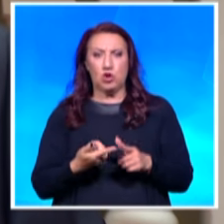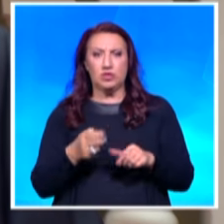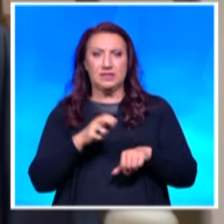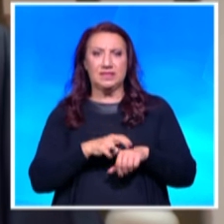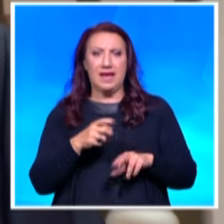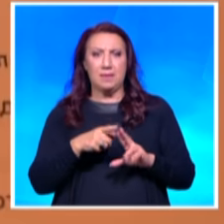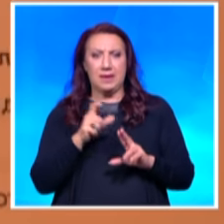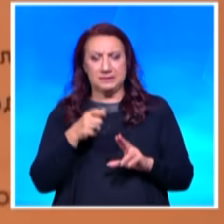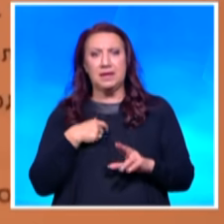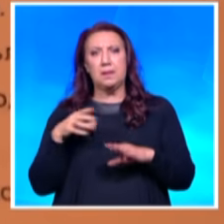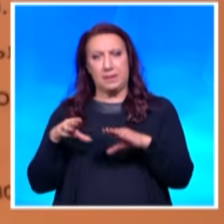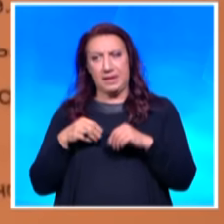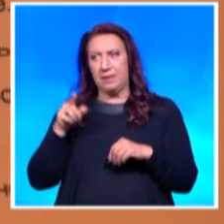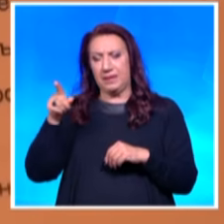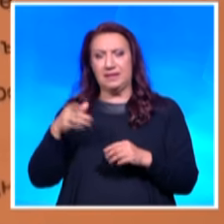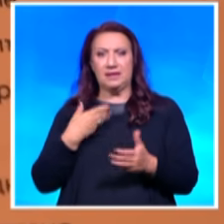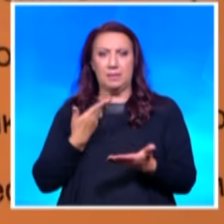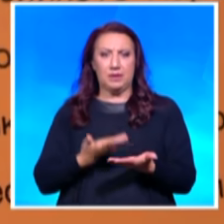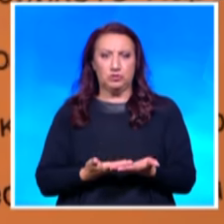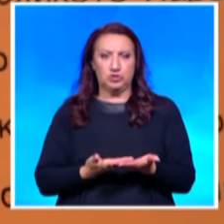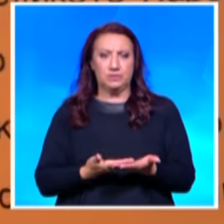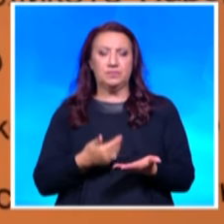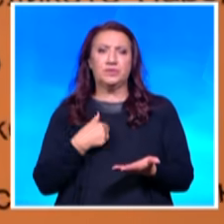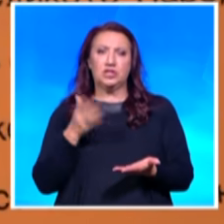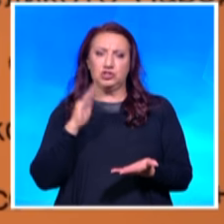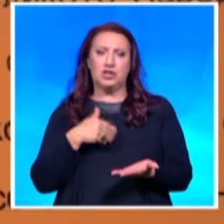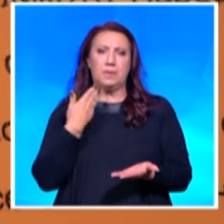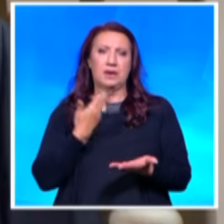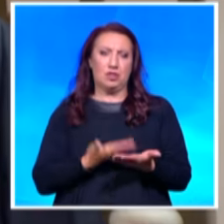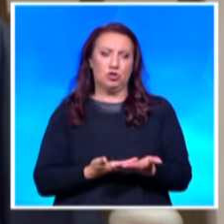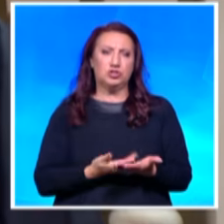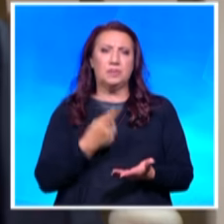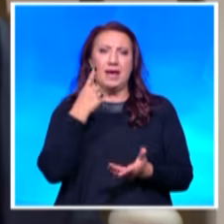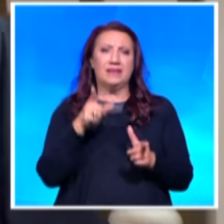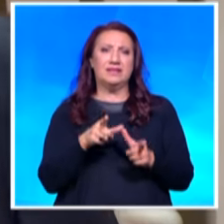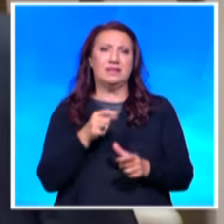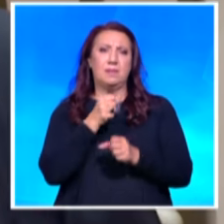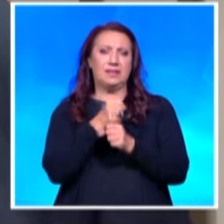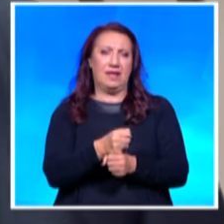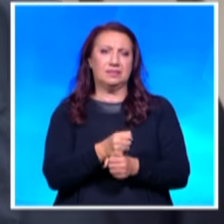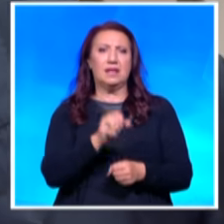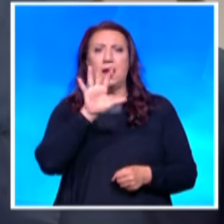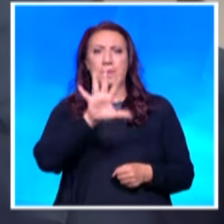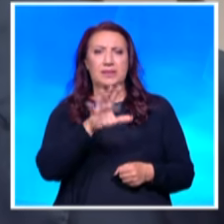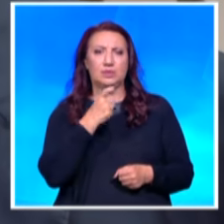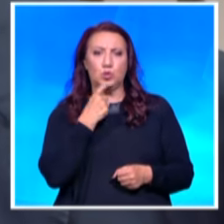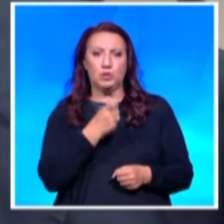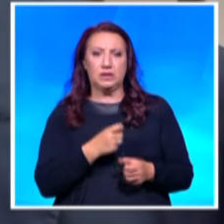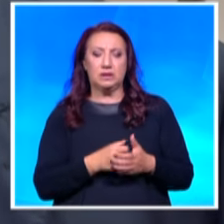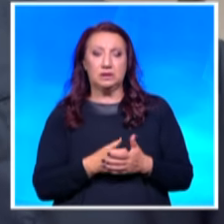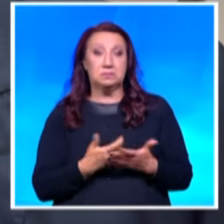припознахме техните предложения. Ние ще предложим да няма 2 мандата, главния прокурор да бъде 1 мандат от 5 години. Благодаря. Откъде се появи тази